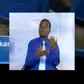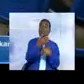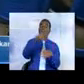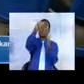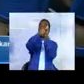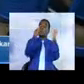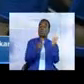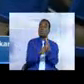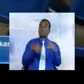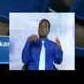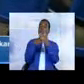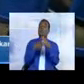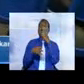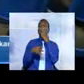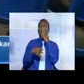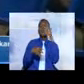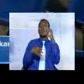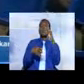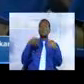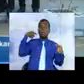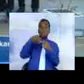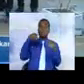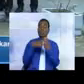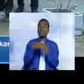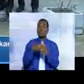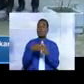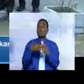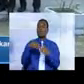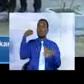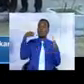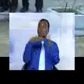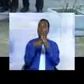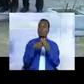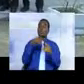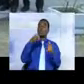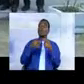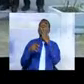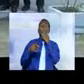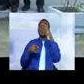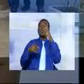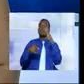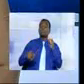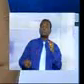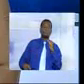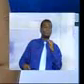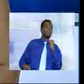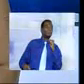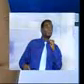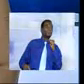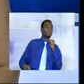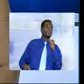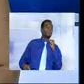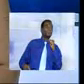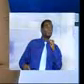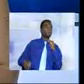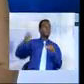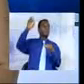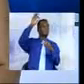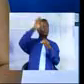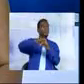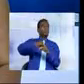loi anti-tabac en vue de lutter efficacement contre le tabagisme. Et les